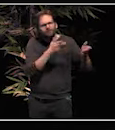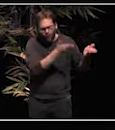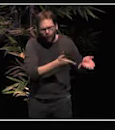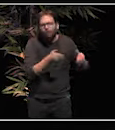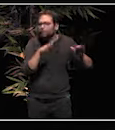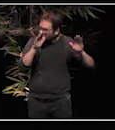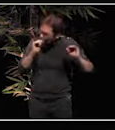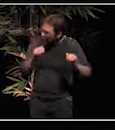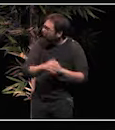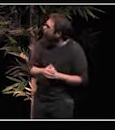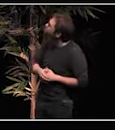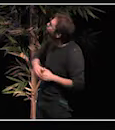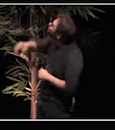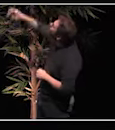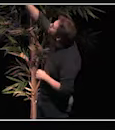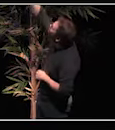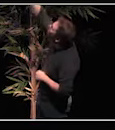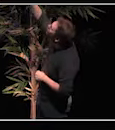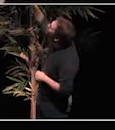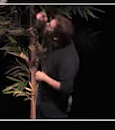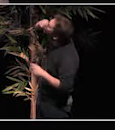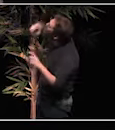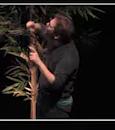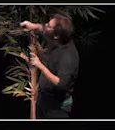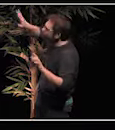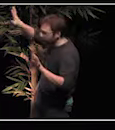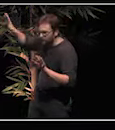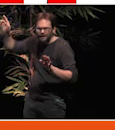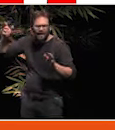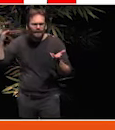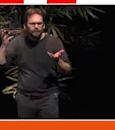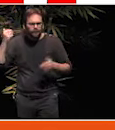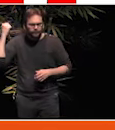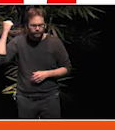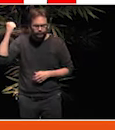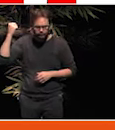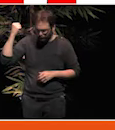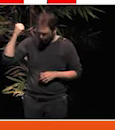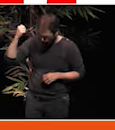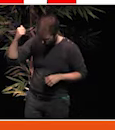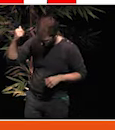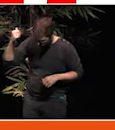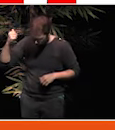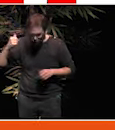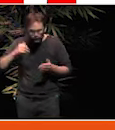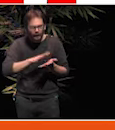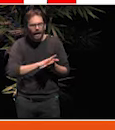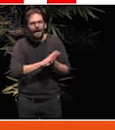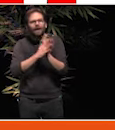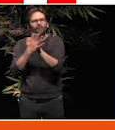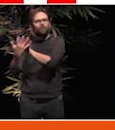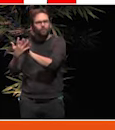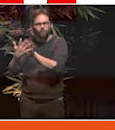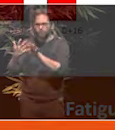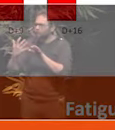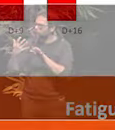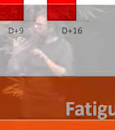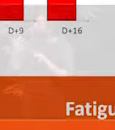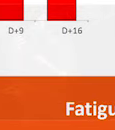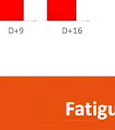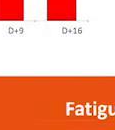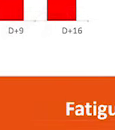Donc là, vous avez, alors il n'y aura pas énormément de graphes, hein, je vous rassure tout de suite, mais ce que vous avez à l'écran, c'est l'évolution